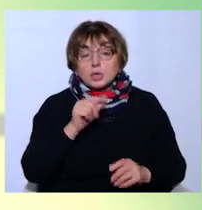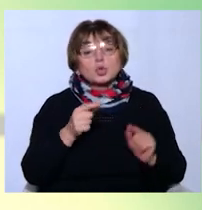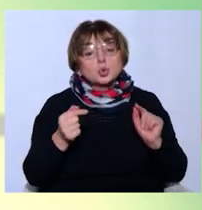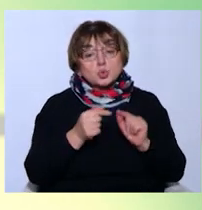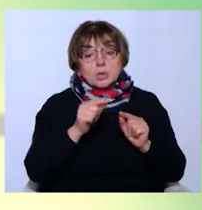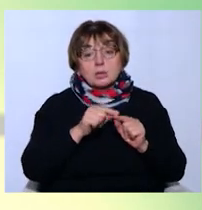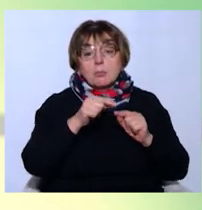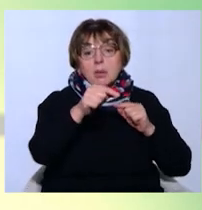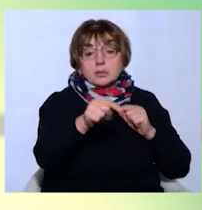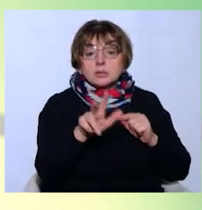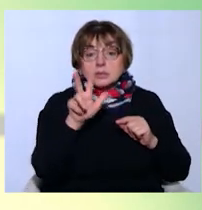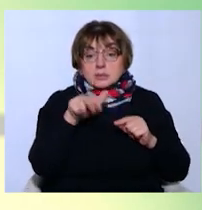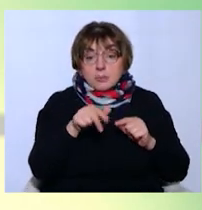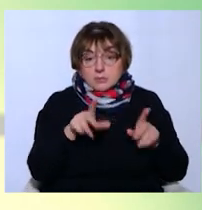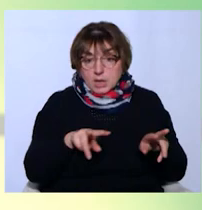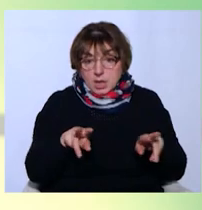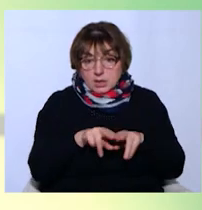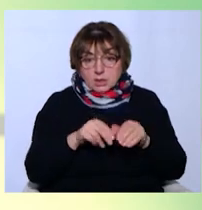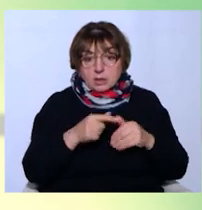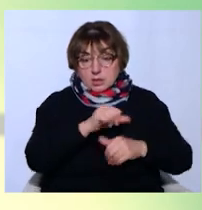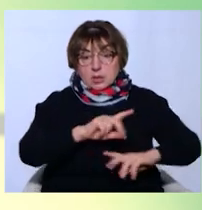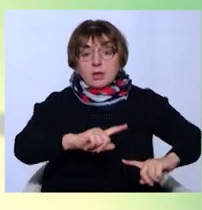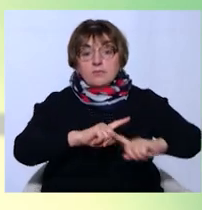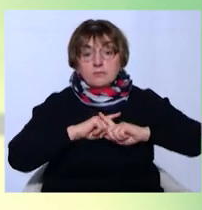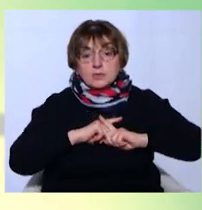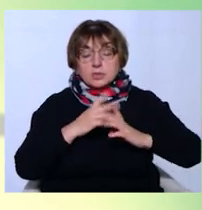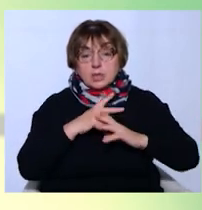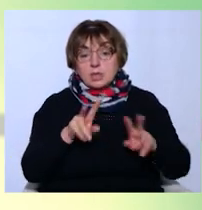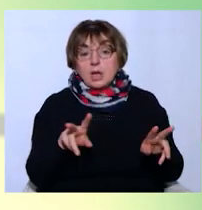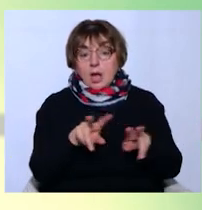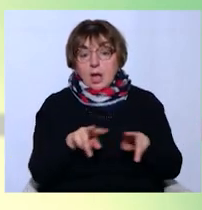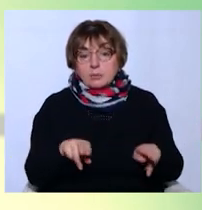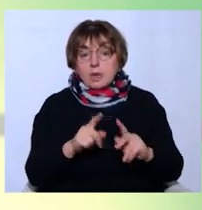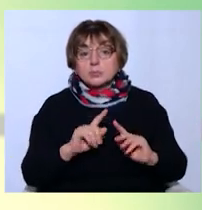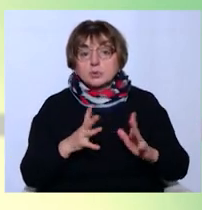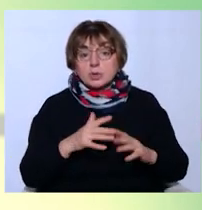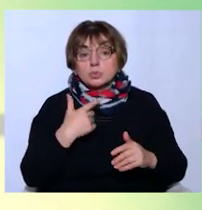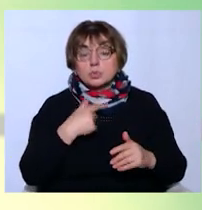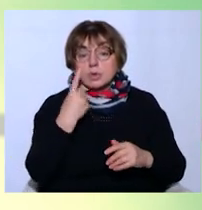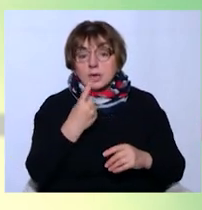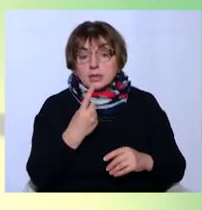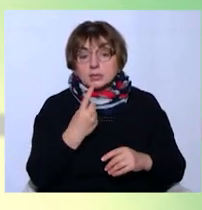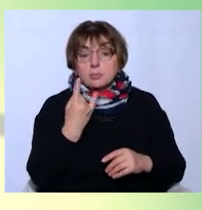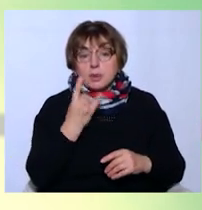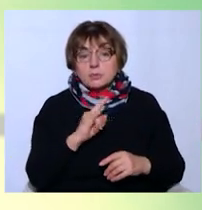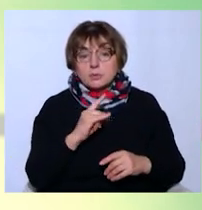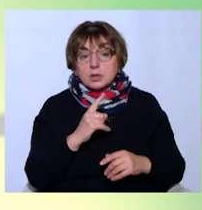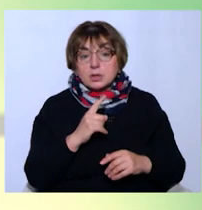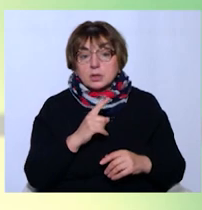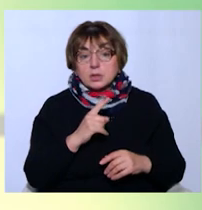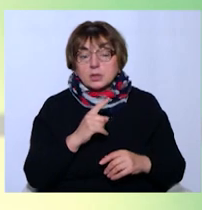მანძილი აქვს სამივე ბავშვს გასავლელი. ფინიშიც არის ერთი და იგივე. ამ დროს რა ხდება? თუ კი ერთი ბავშვი